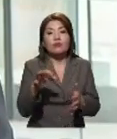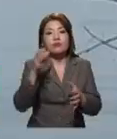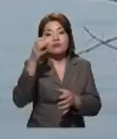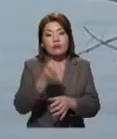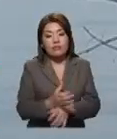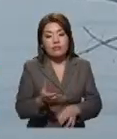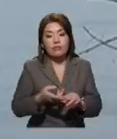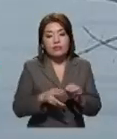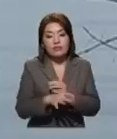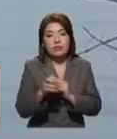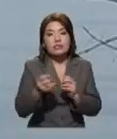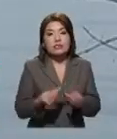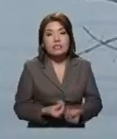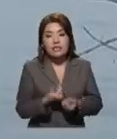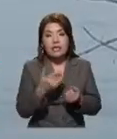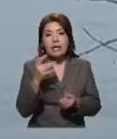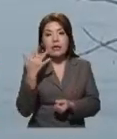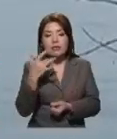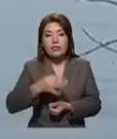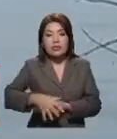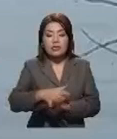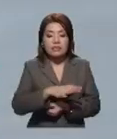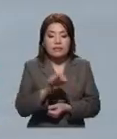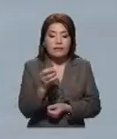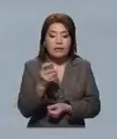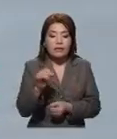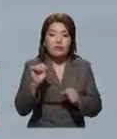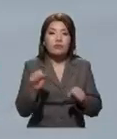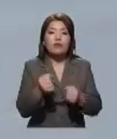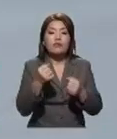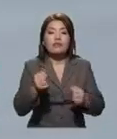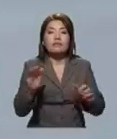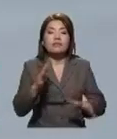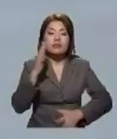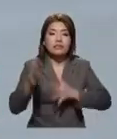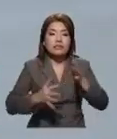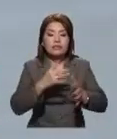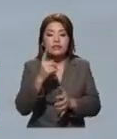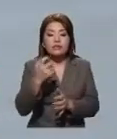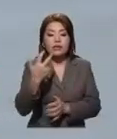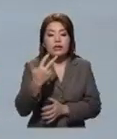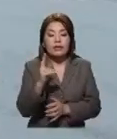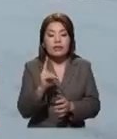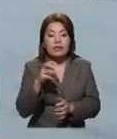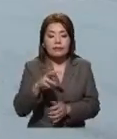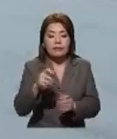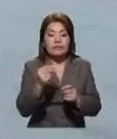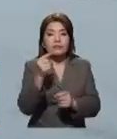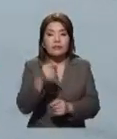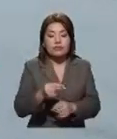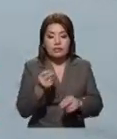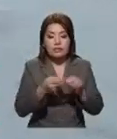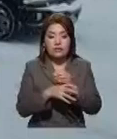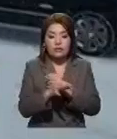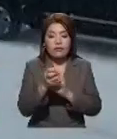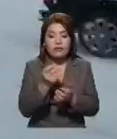беспрецедентно. Сильный ветер бушует и в американской Небраске. Скорость ветра составляла 100 км в час. В некоторых городах толщина снежного покрова